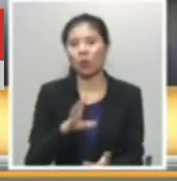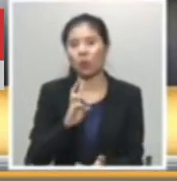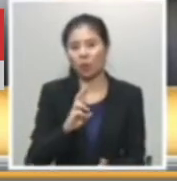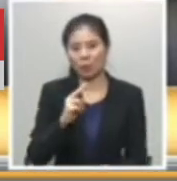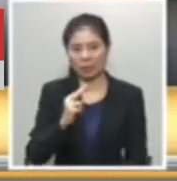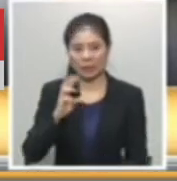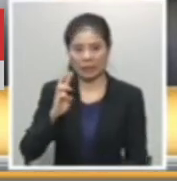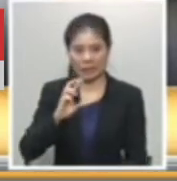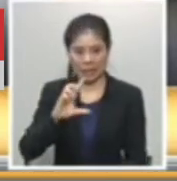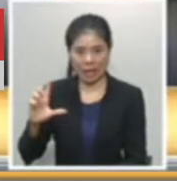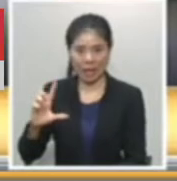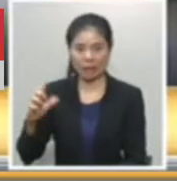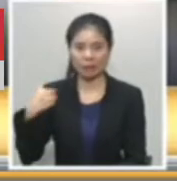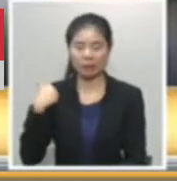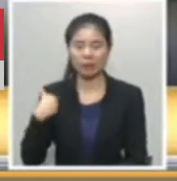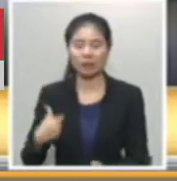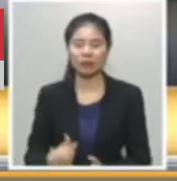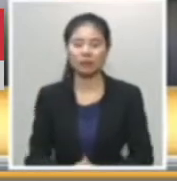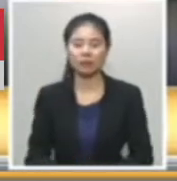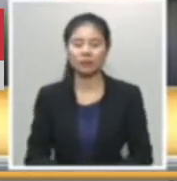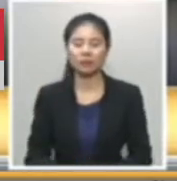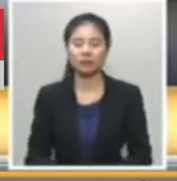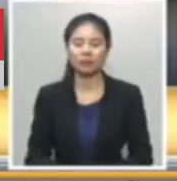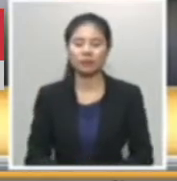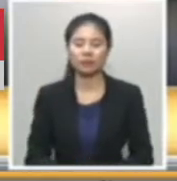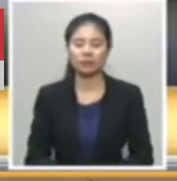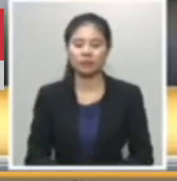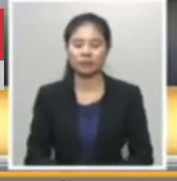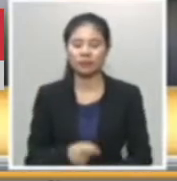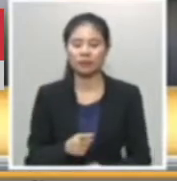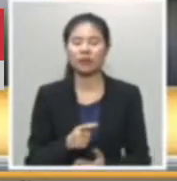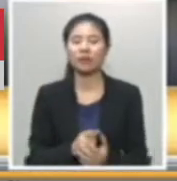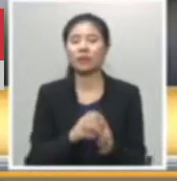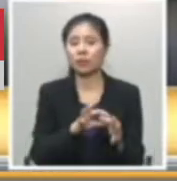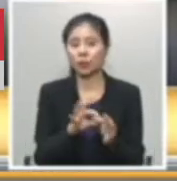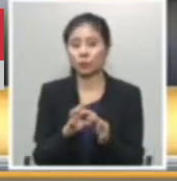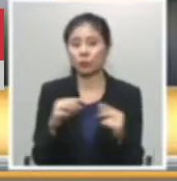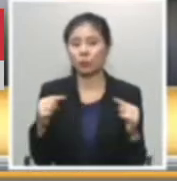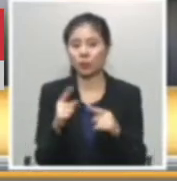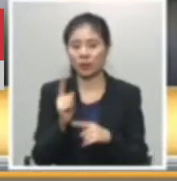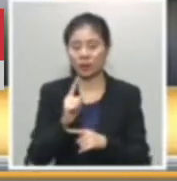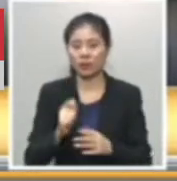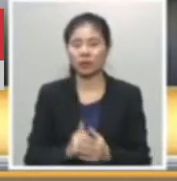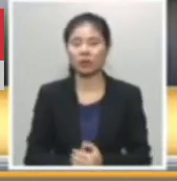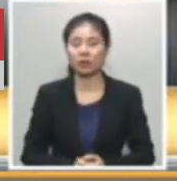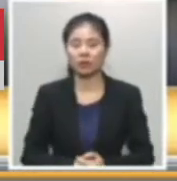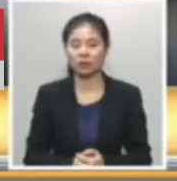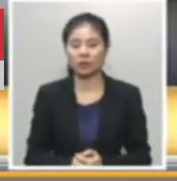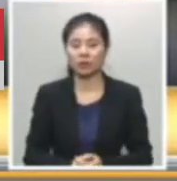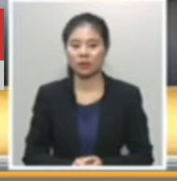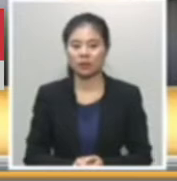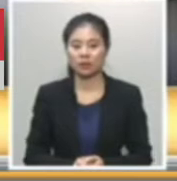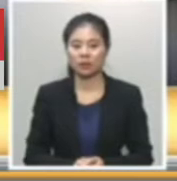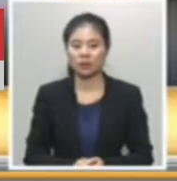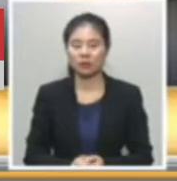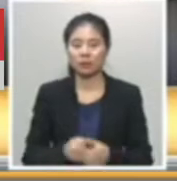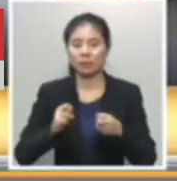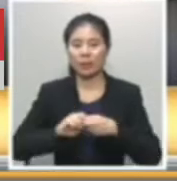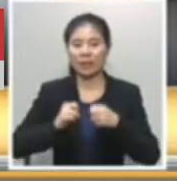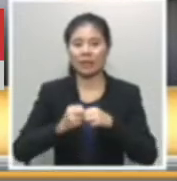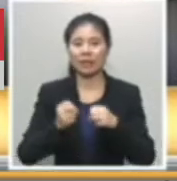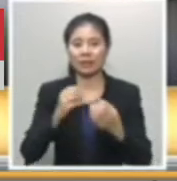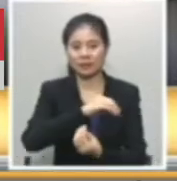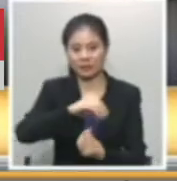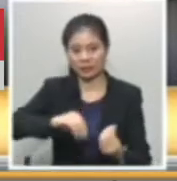บาทเนี่ยแหละครับเป็นผลพวงนะครับของการของปัญหาเศรษฐกิจ